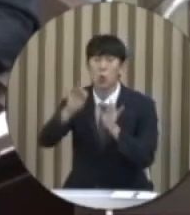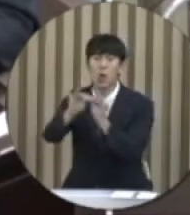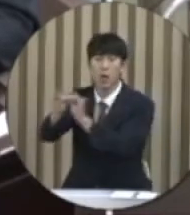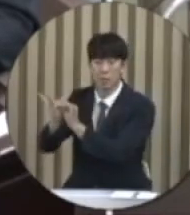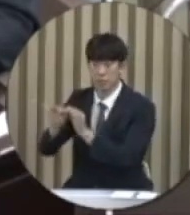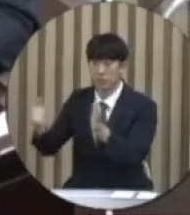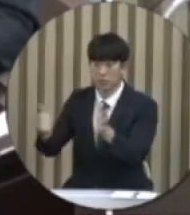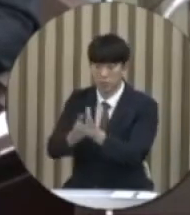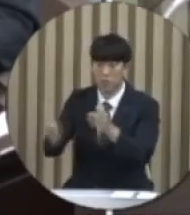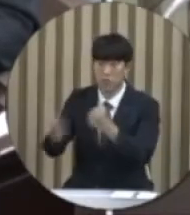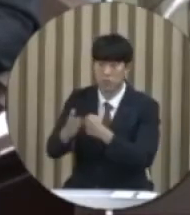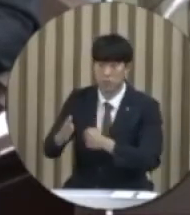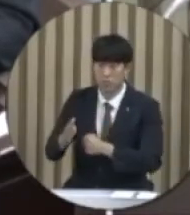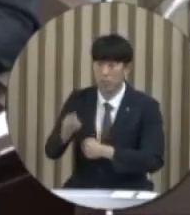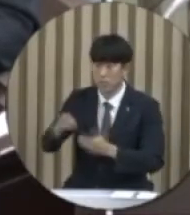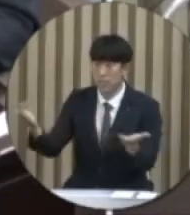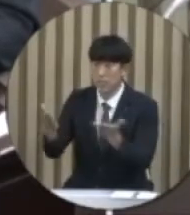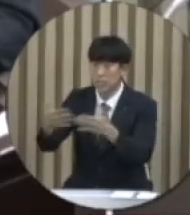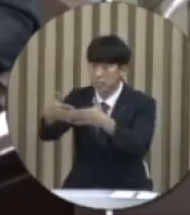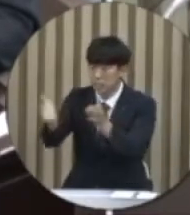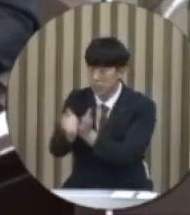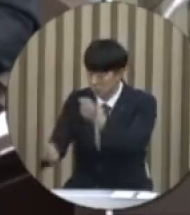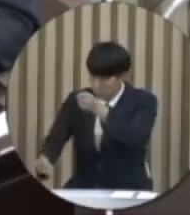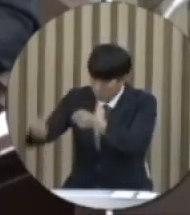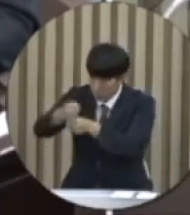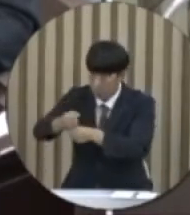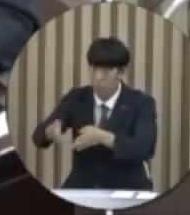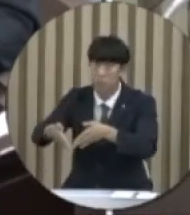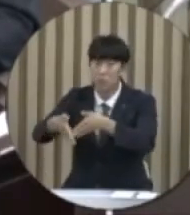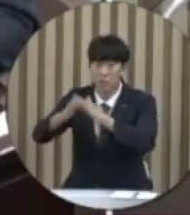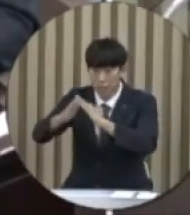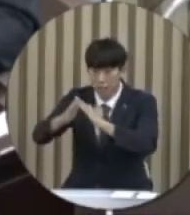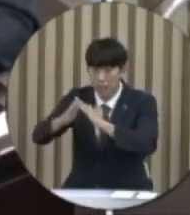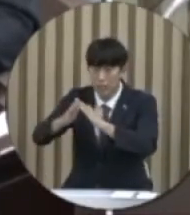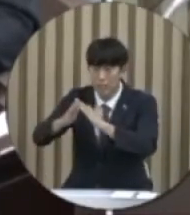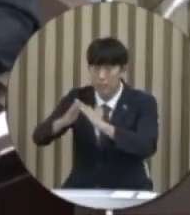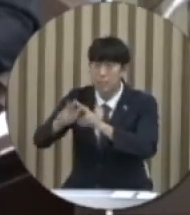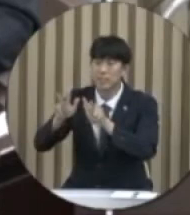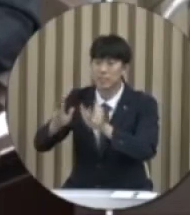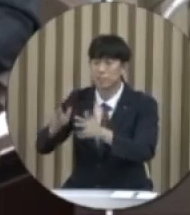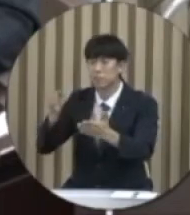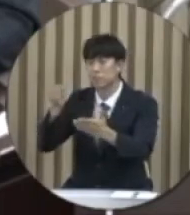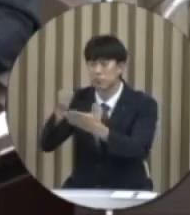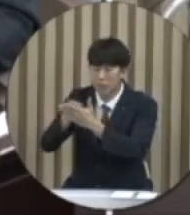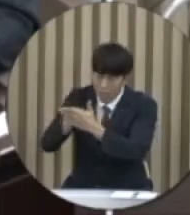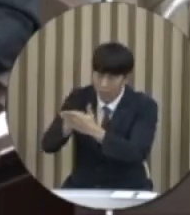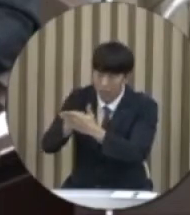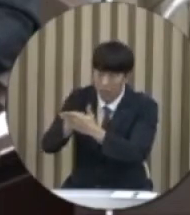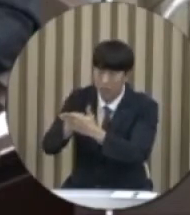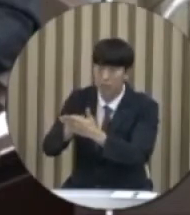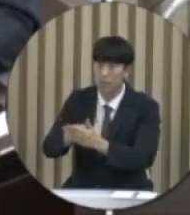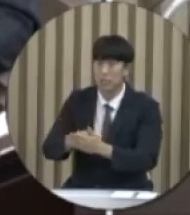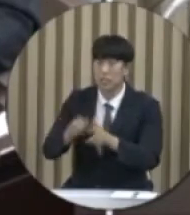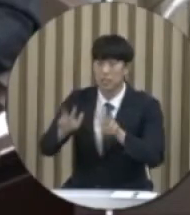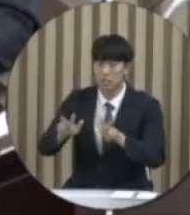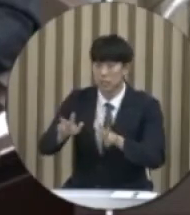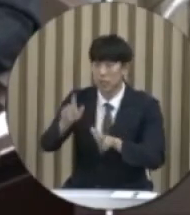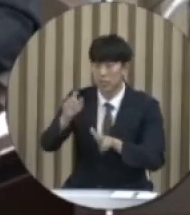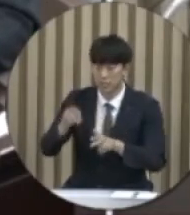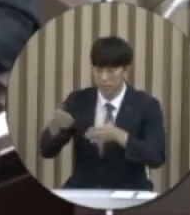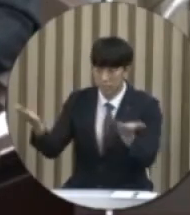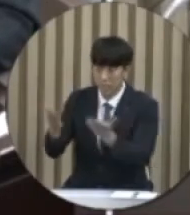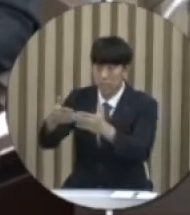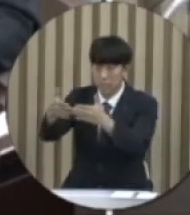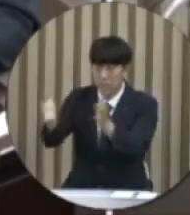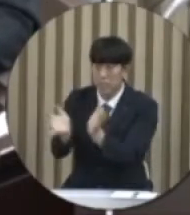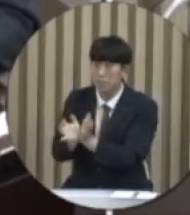때문에 TF를 만들겠다는 잠정적인 합의를 한 거고요. 현재 TF가 만들어지는 과정에 전